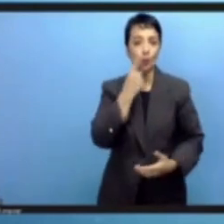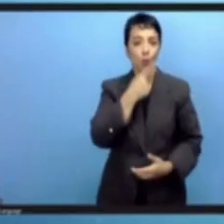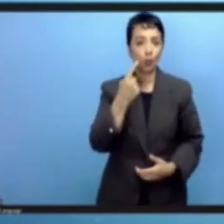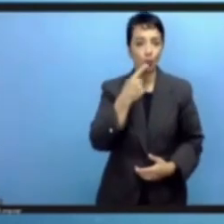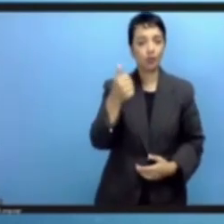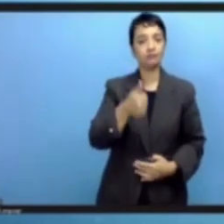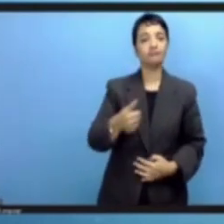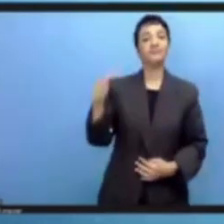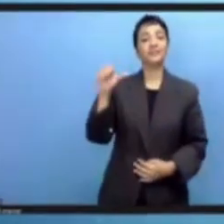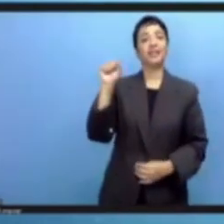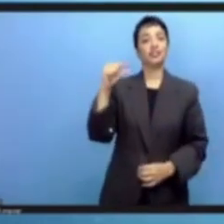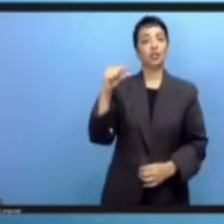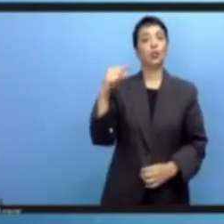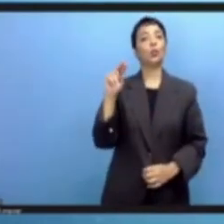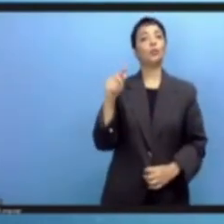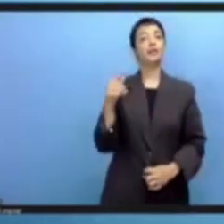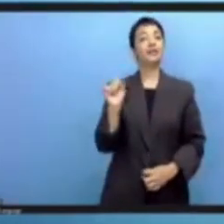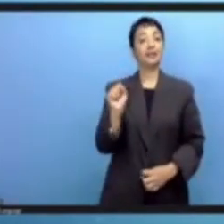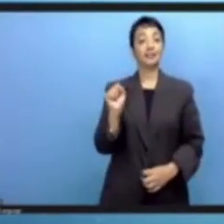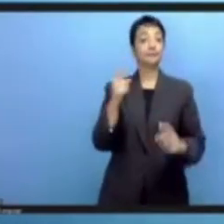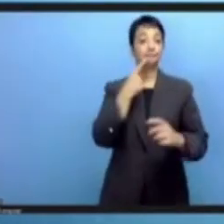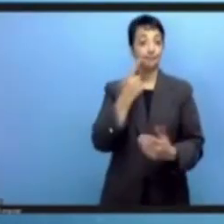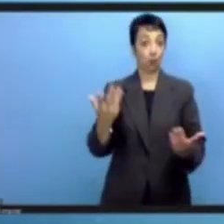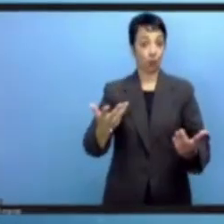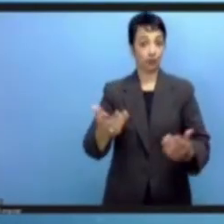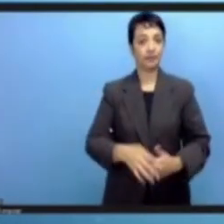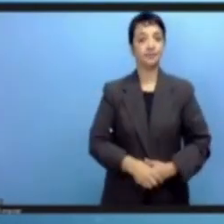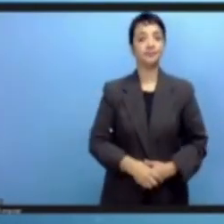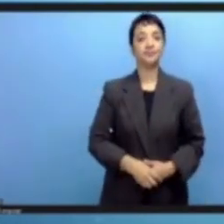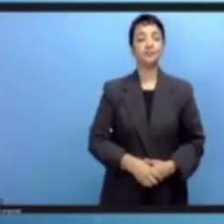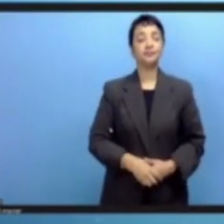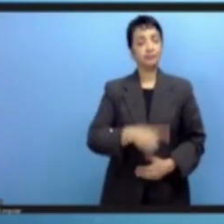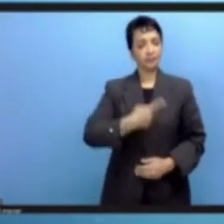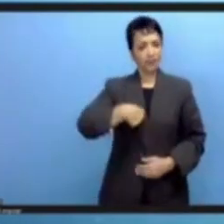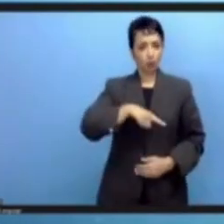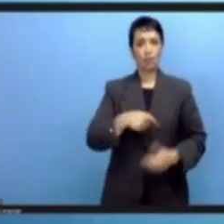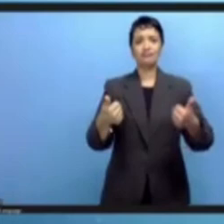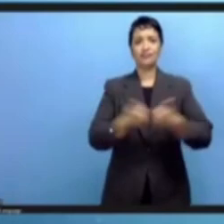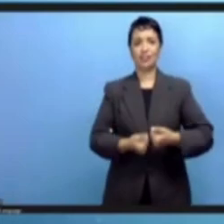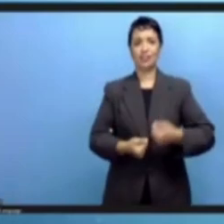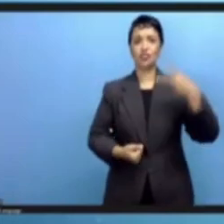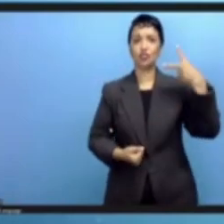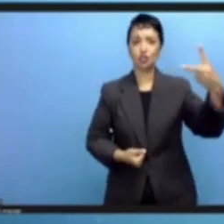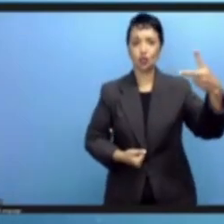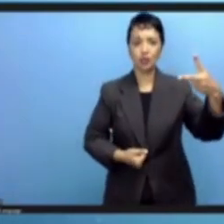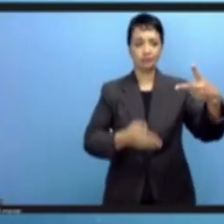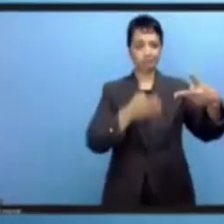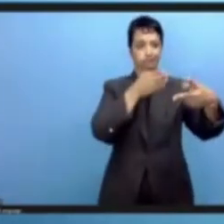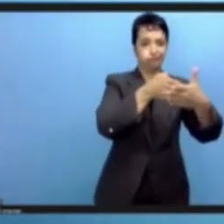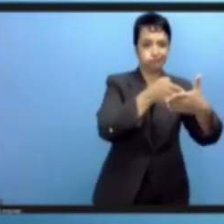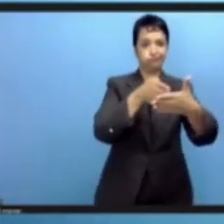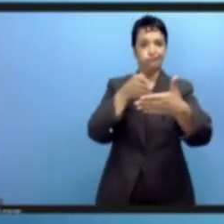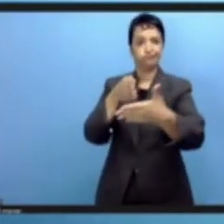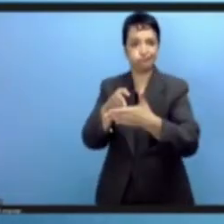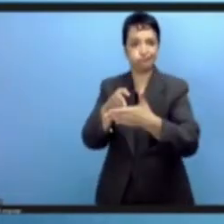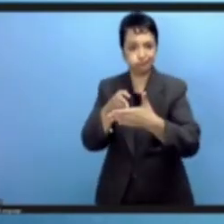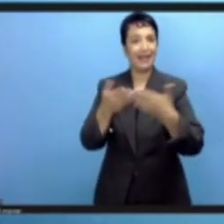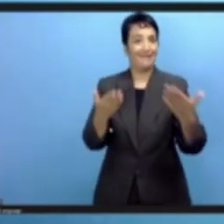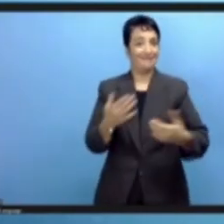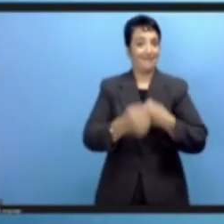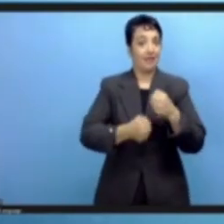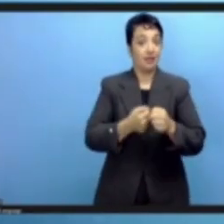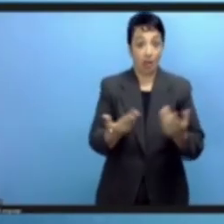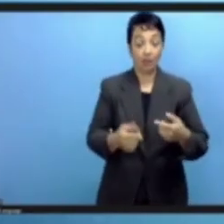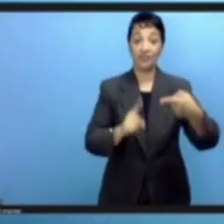pour conclure le secrétaire général des Nations Unies, son Excellence Monsieur Antonio Guterres. Il y a donc deux